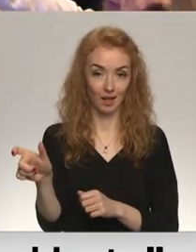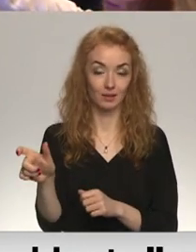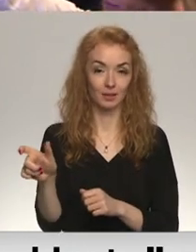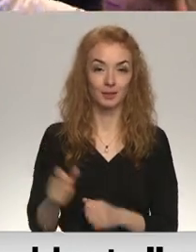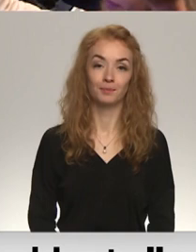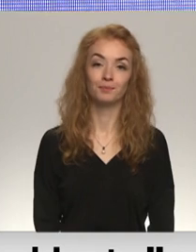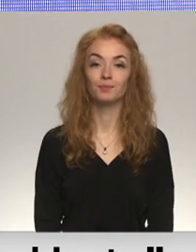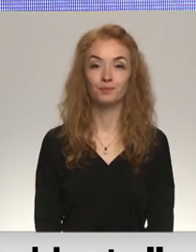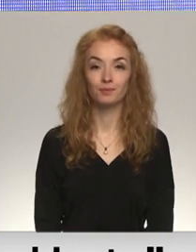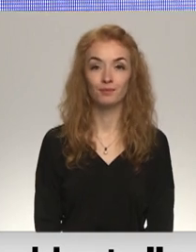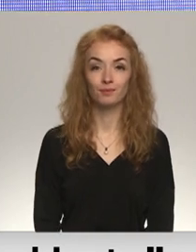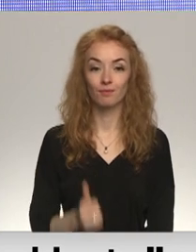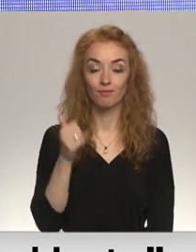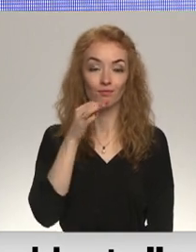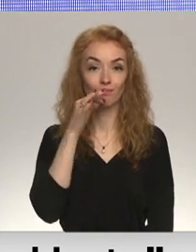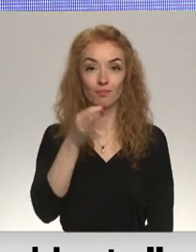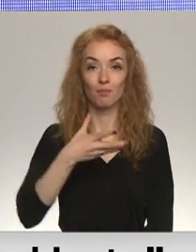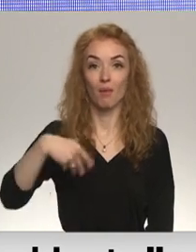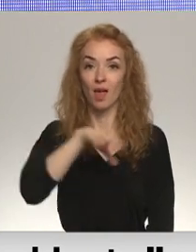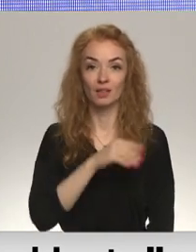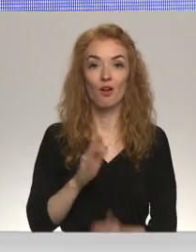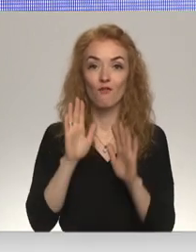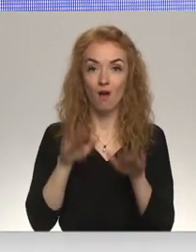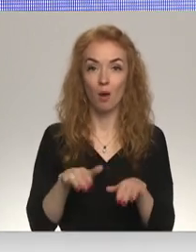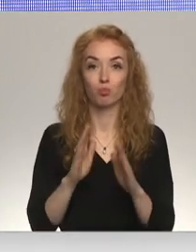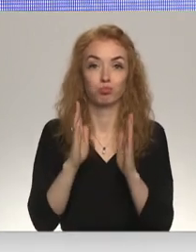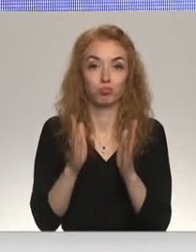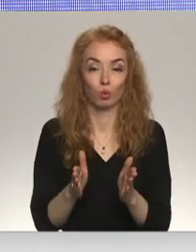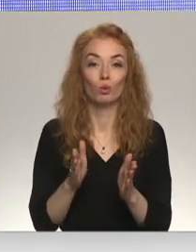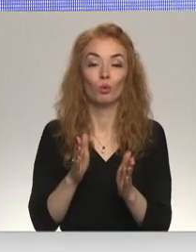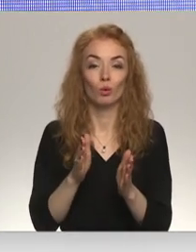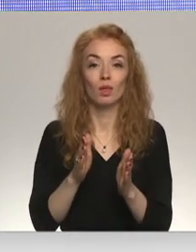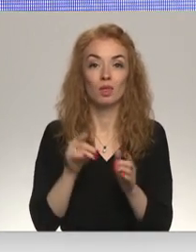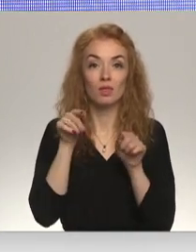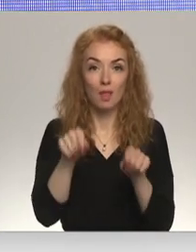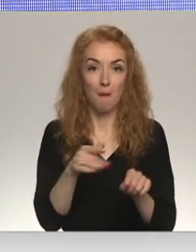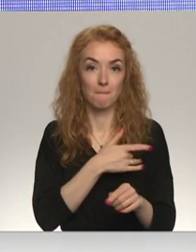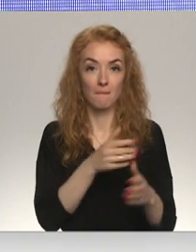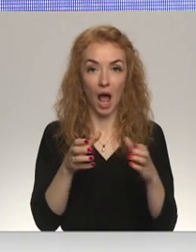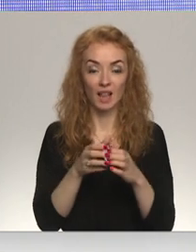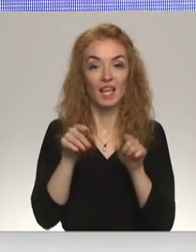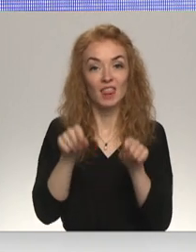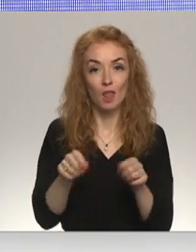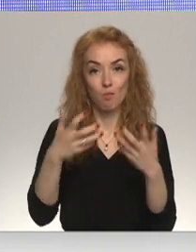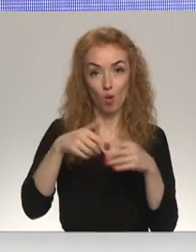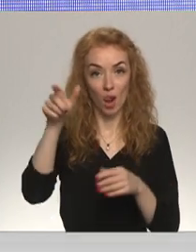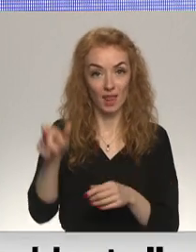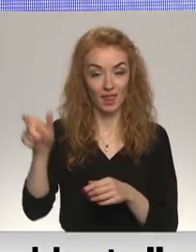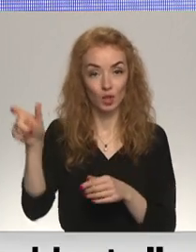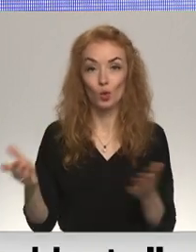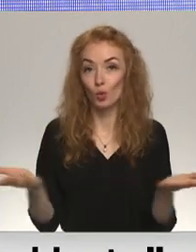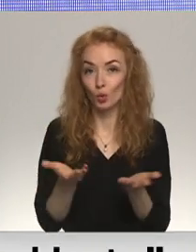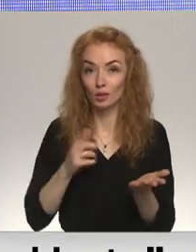cits. Mēs varam būt tā partija, tie politiķi, kurus